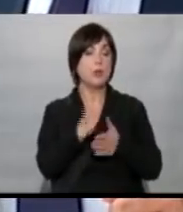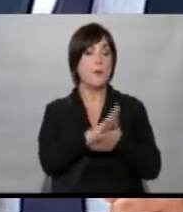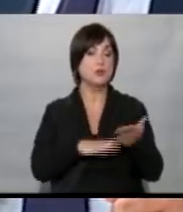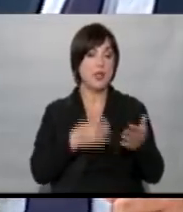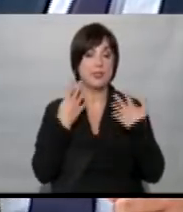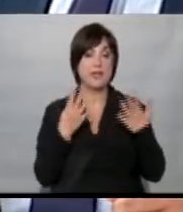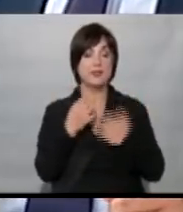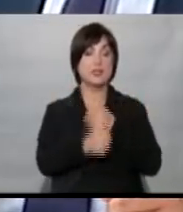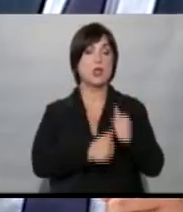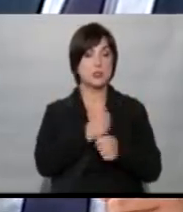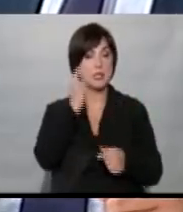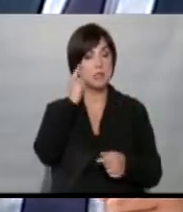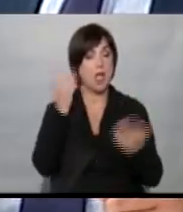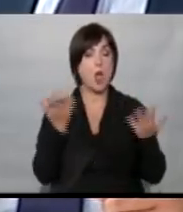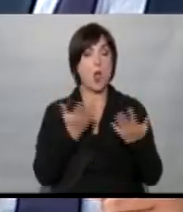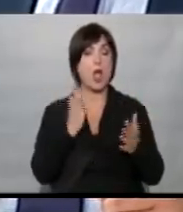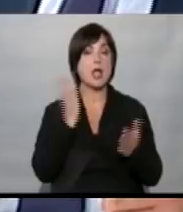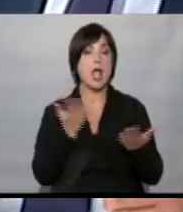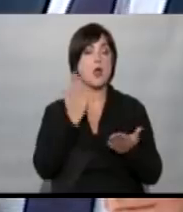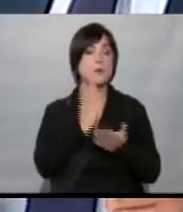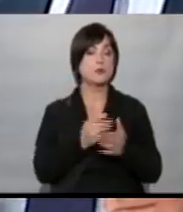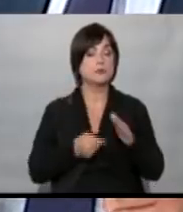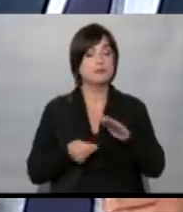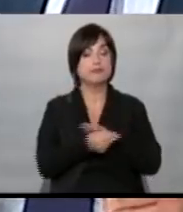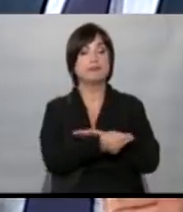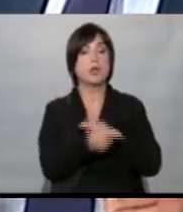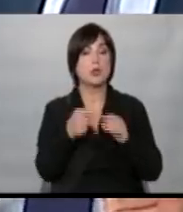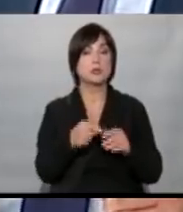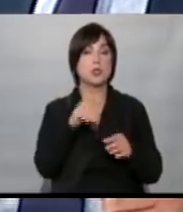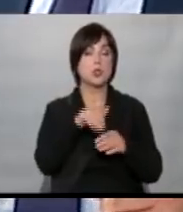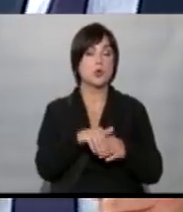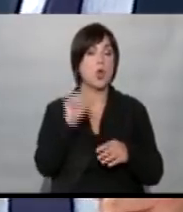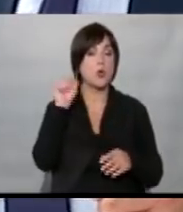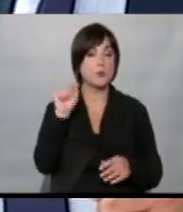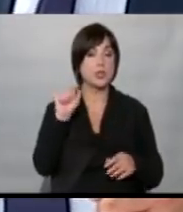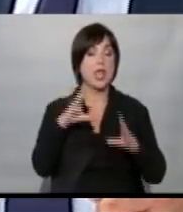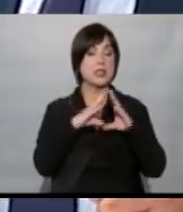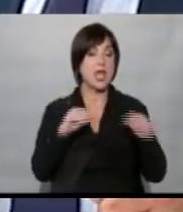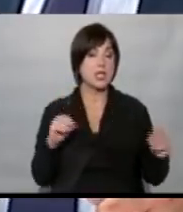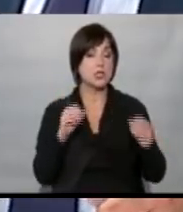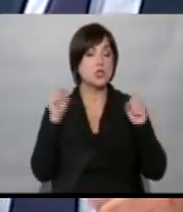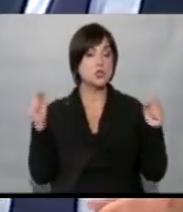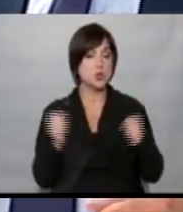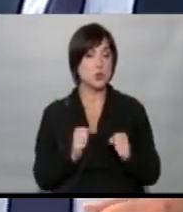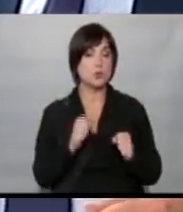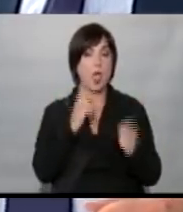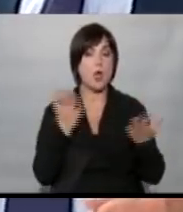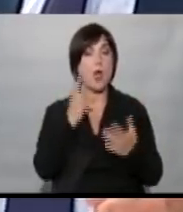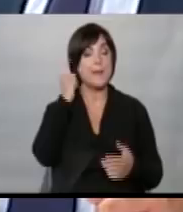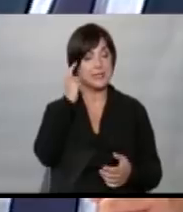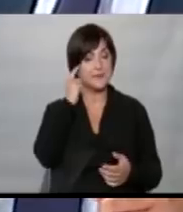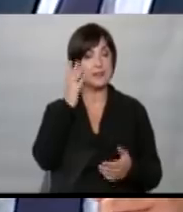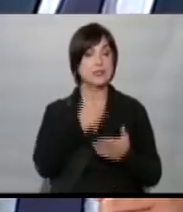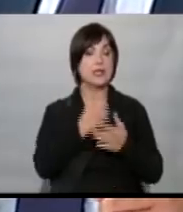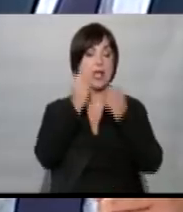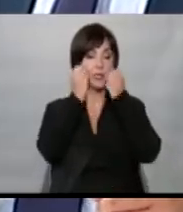90-тите години, се сеќаваме кога и како беше подметнат од страна на југокомунистичките тајни служби, кога беа свесни дека